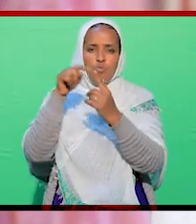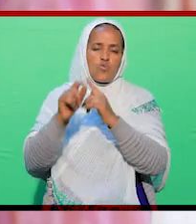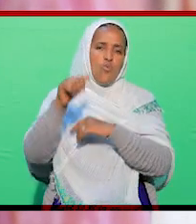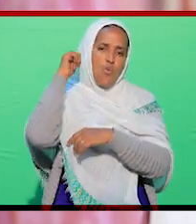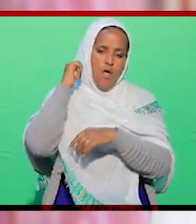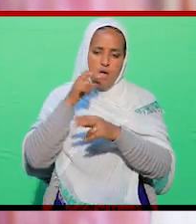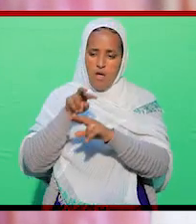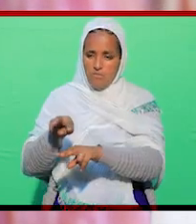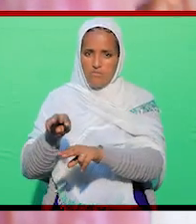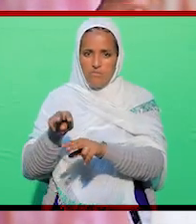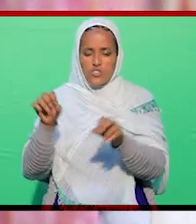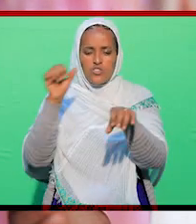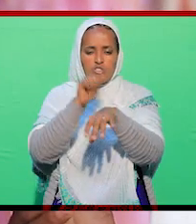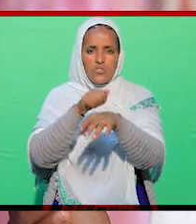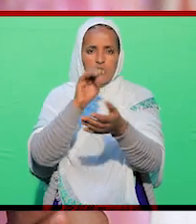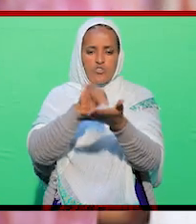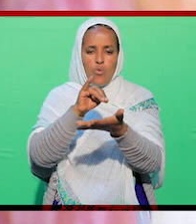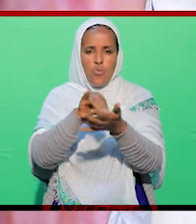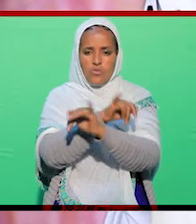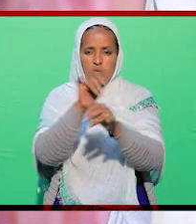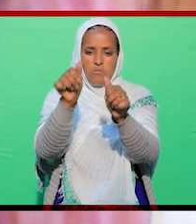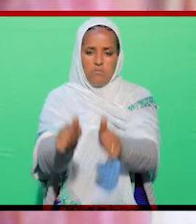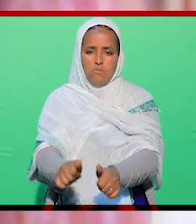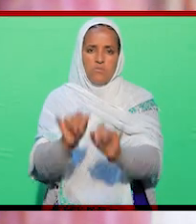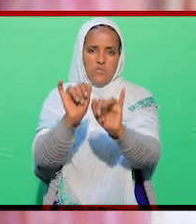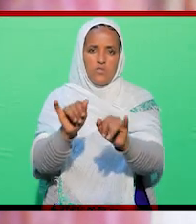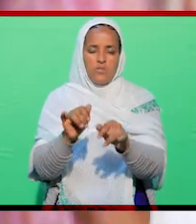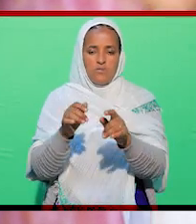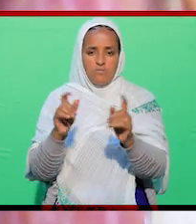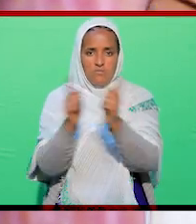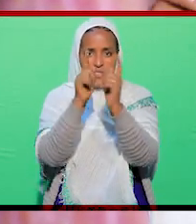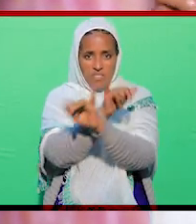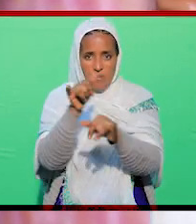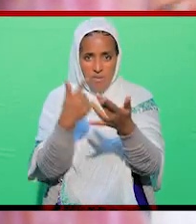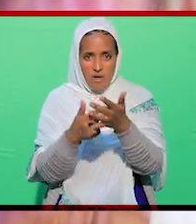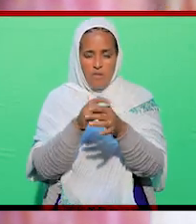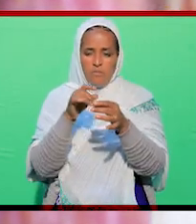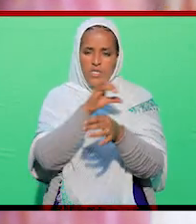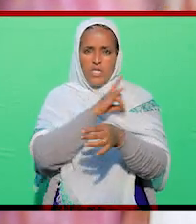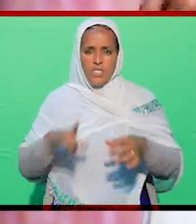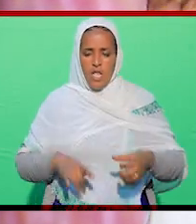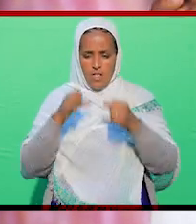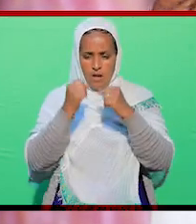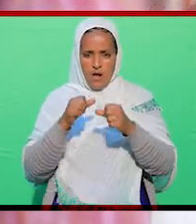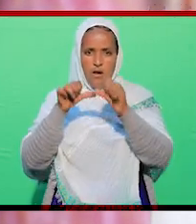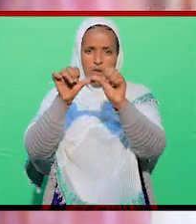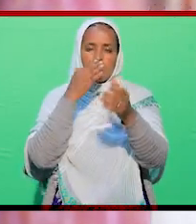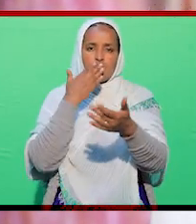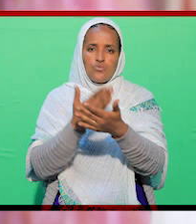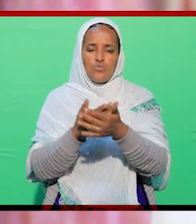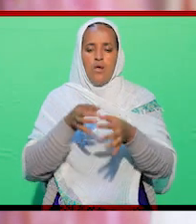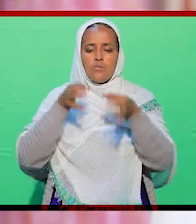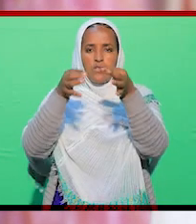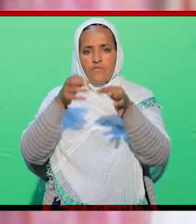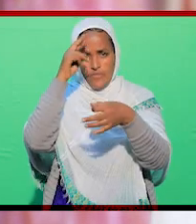ትገልጿል። የሎጥን ሚስት አስቧት፣ እሷ ወደኋላ በመመልከቷ የጮህ ሐውልት ትሆናለች። እናንተም ይህ እንዳያጋጥማችሁ ወደኋላ አትመለሱ፣ በክርስትናችሁ